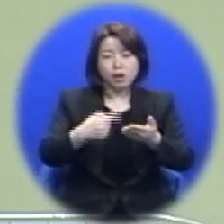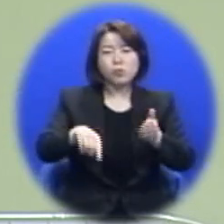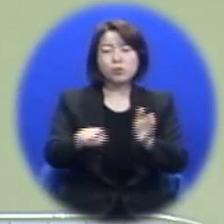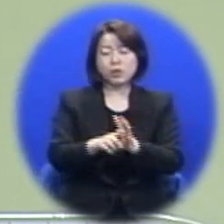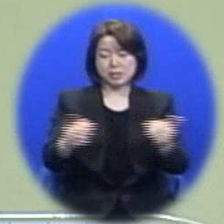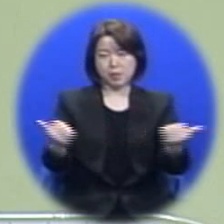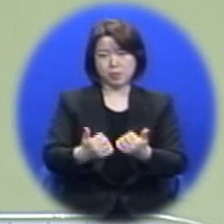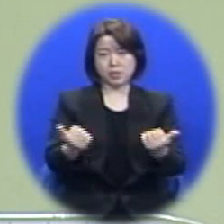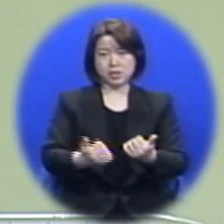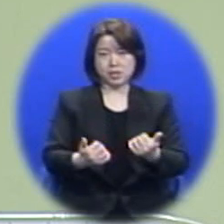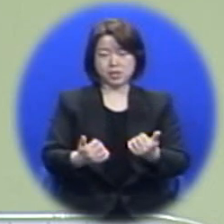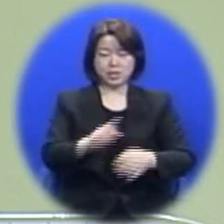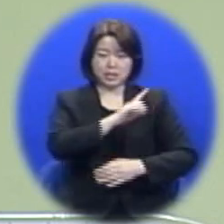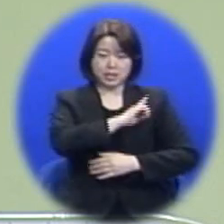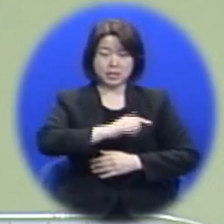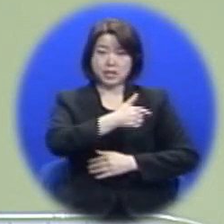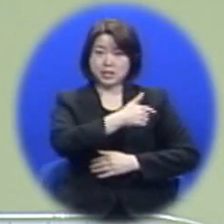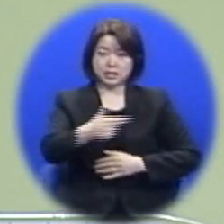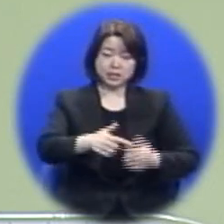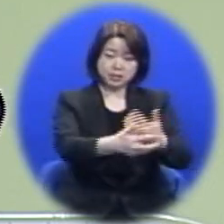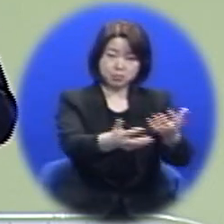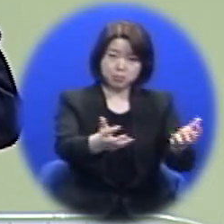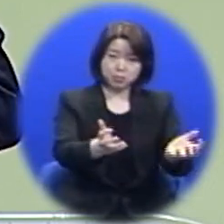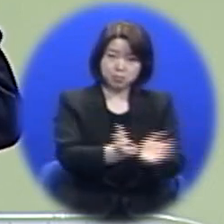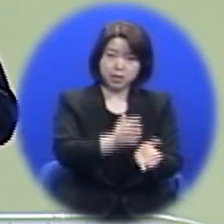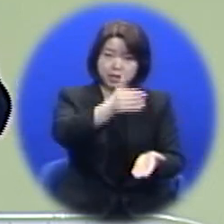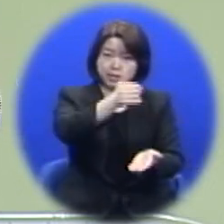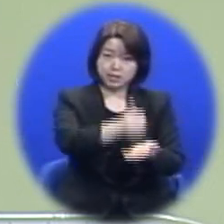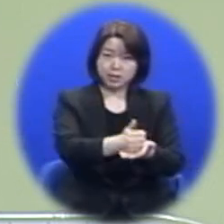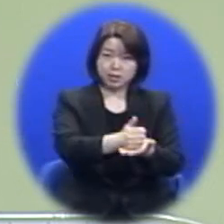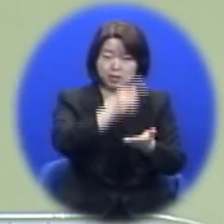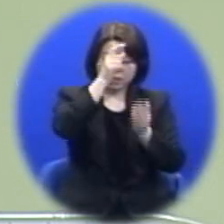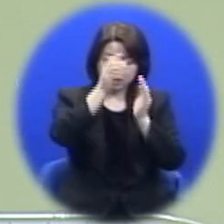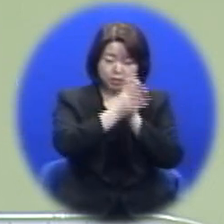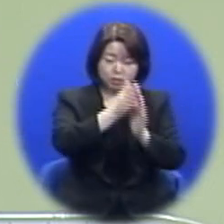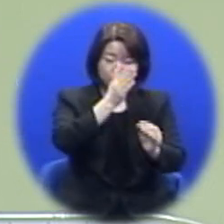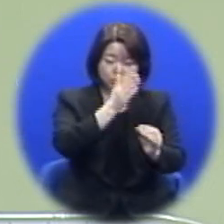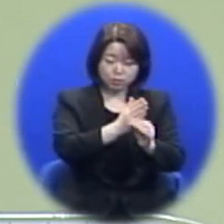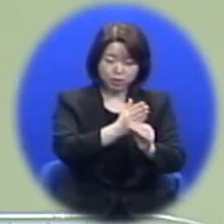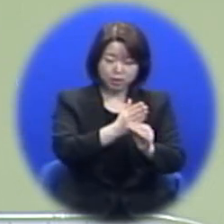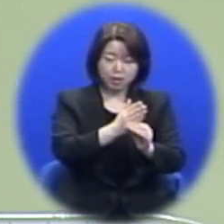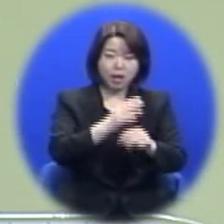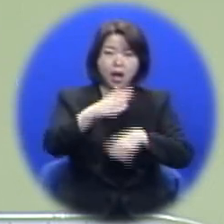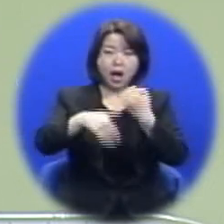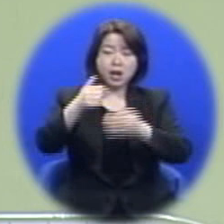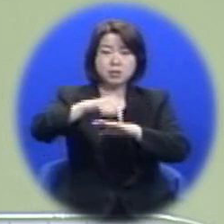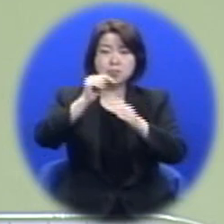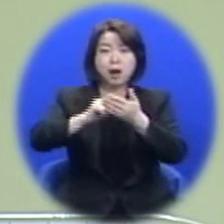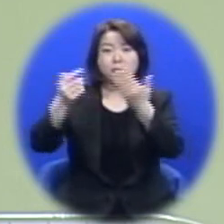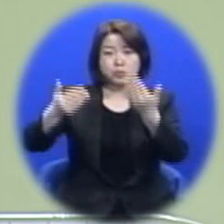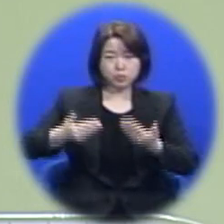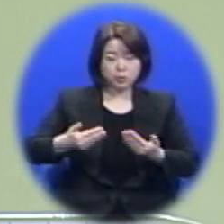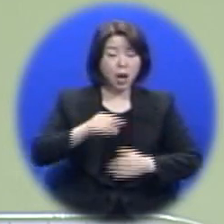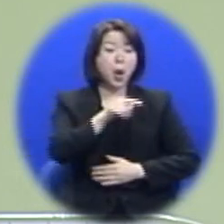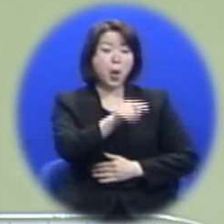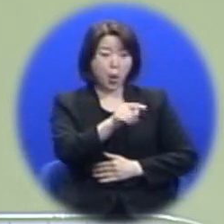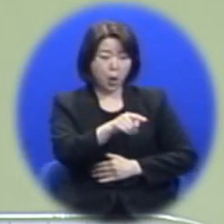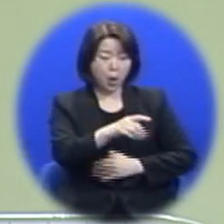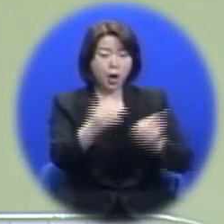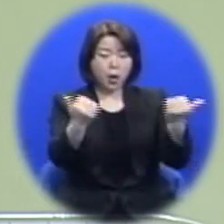제일 큰 분파의 지도자가 기도를 하는데 하나님이 마음을 주시기를 너는 회의를 시작할